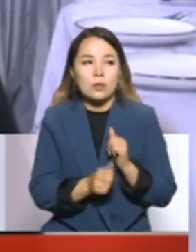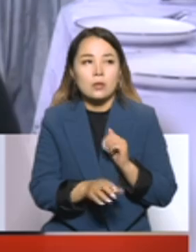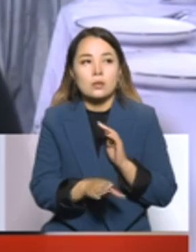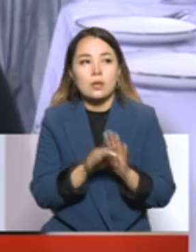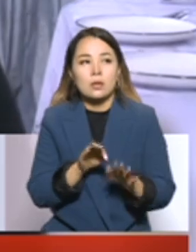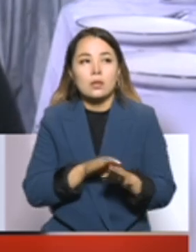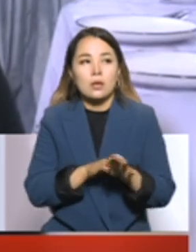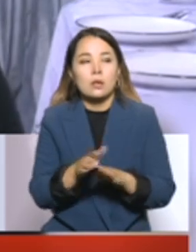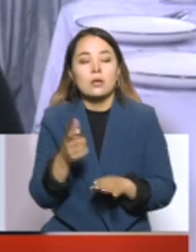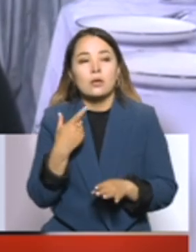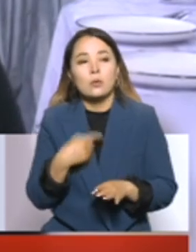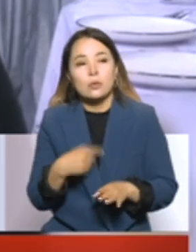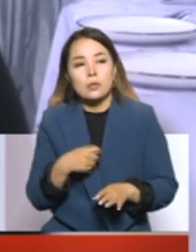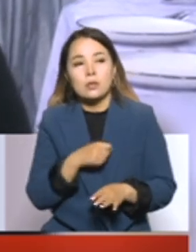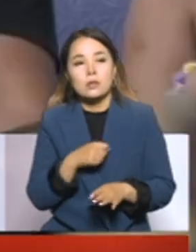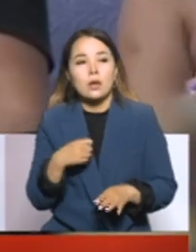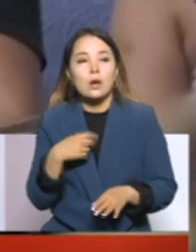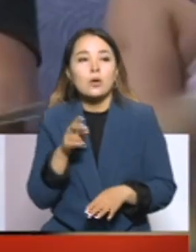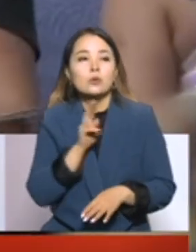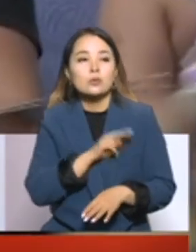таңдағаннан кейін өзіміздің